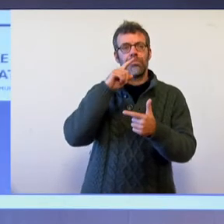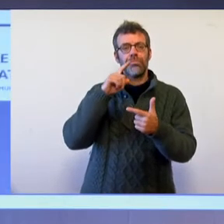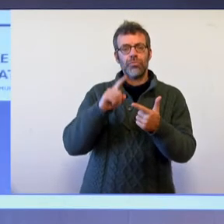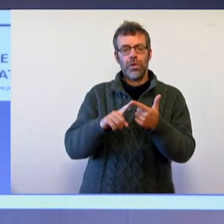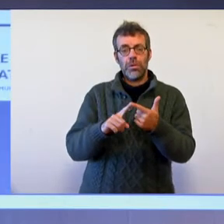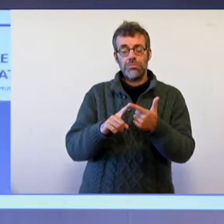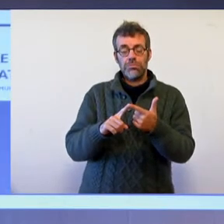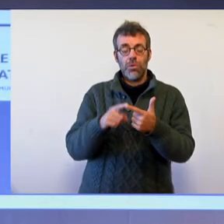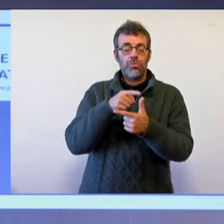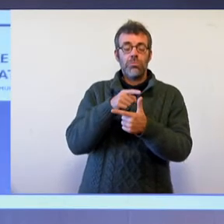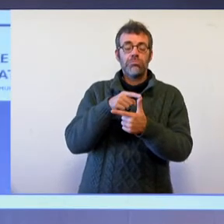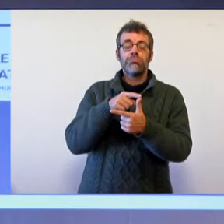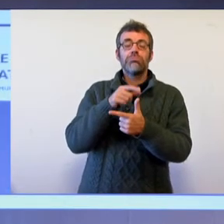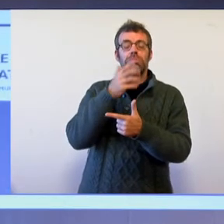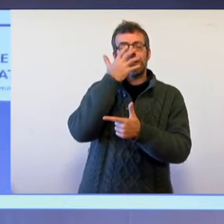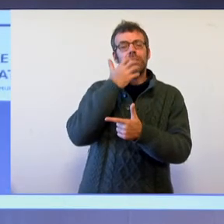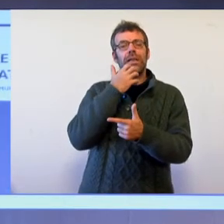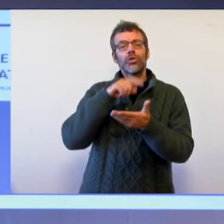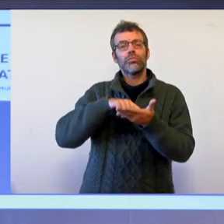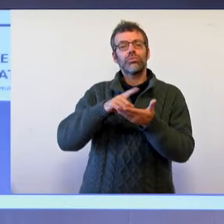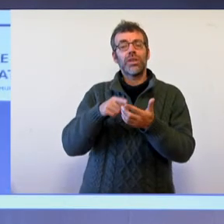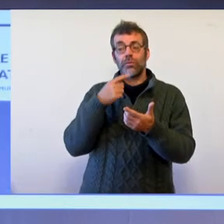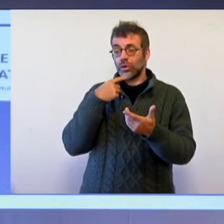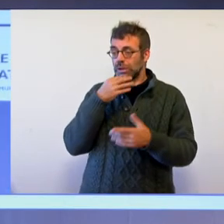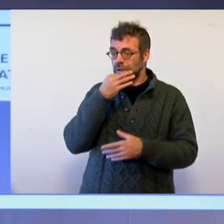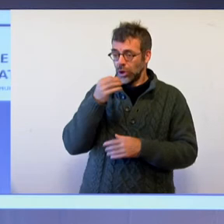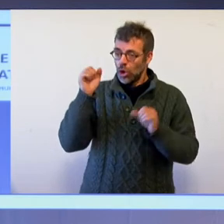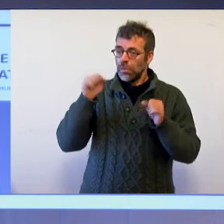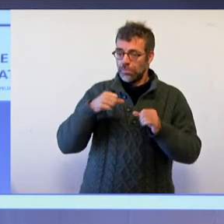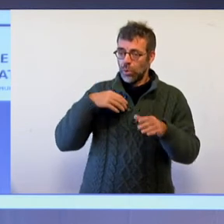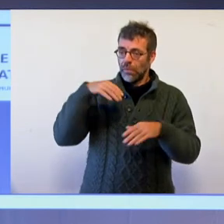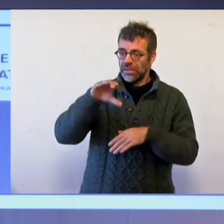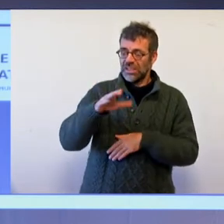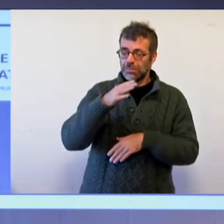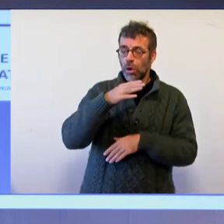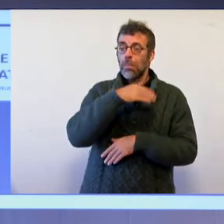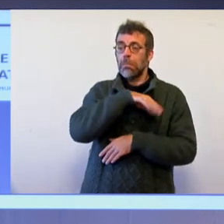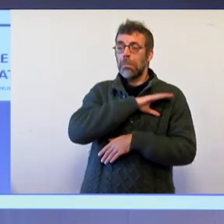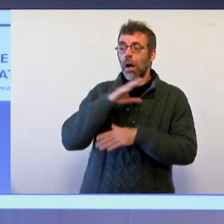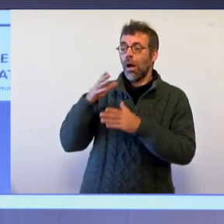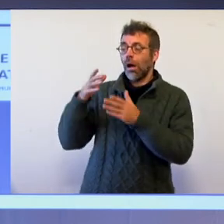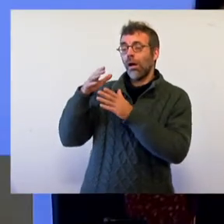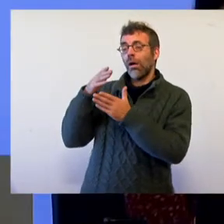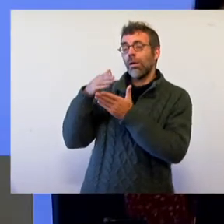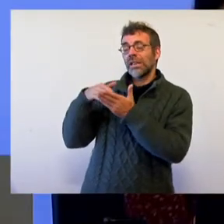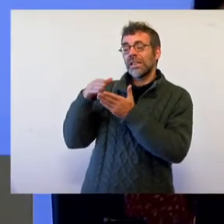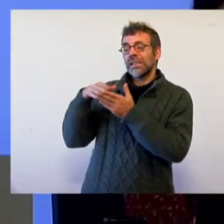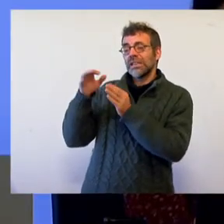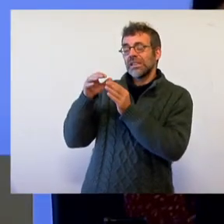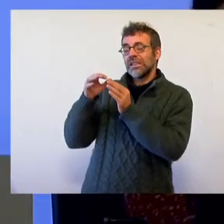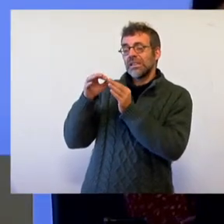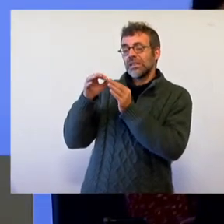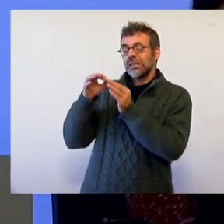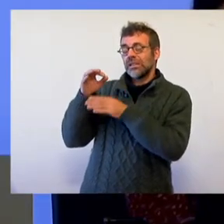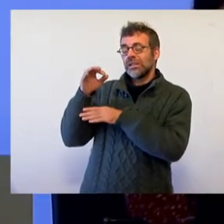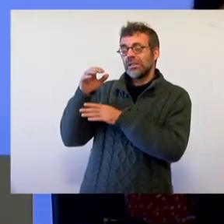en disant, nous pouvons investir car les taux sont bas. La stabilité de notre